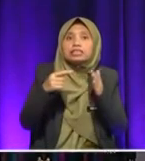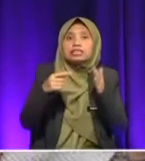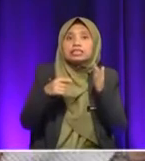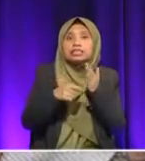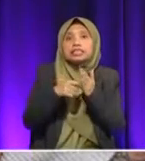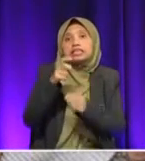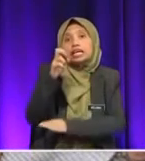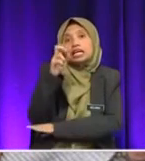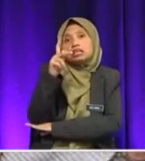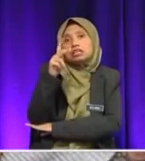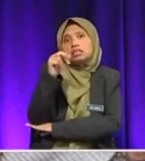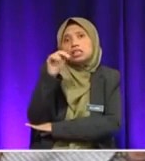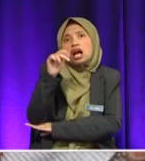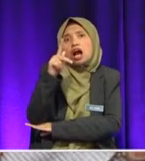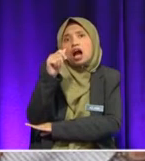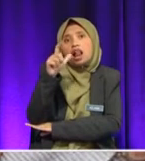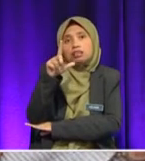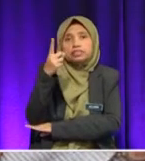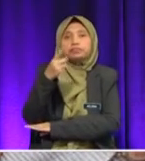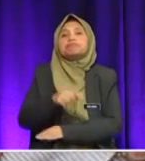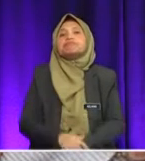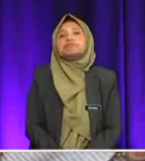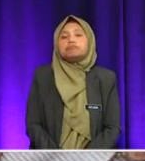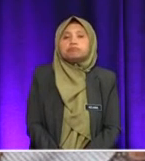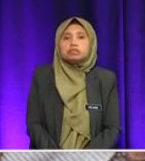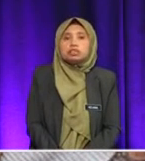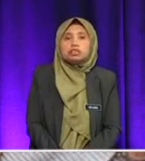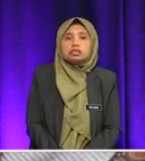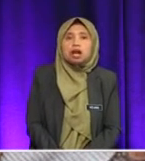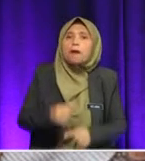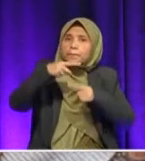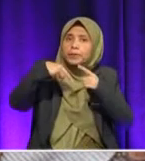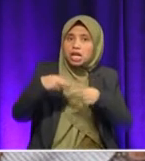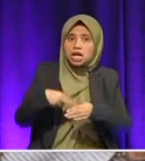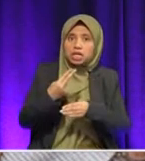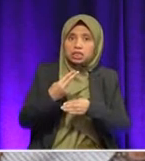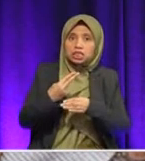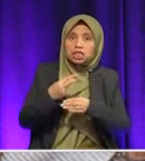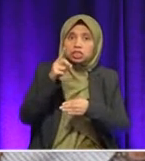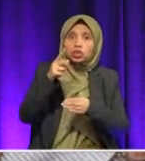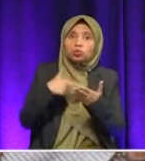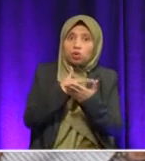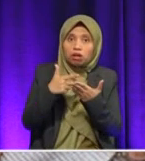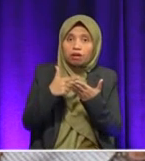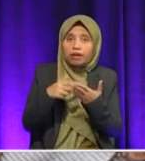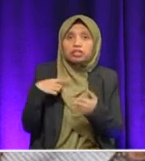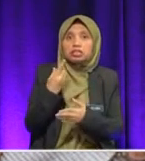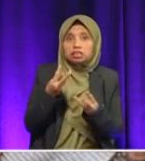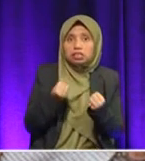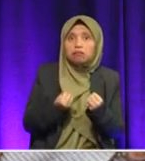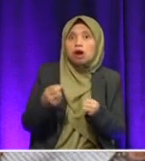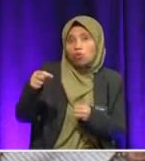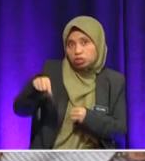teknikal know-how seterusnya oke Ini menghasilkan satu lah kalian kita bikin ajaib pakaian besok